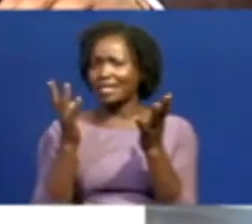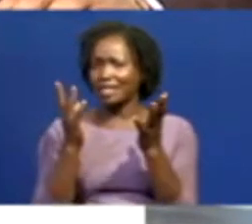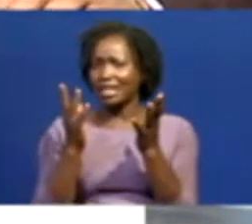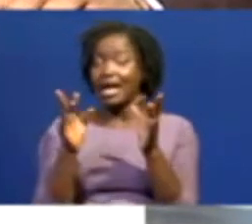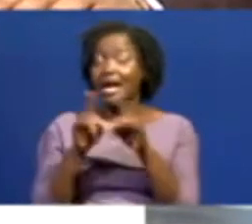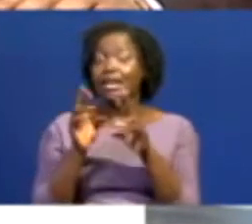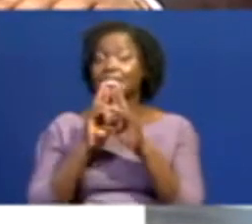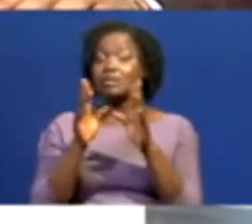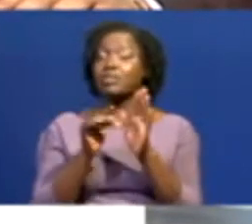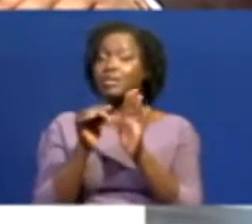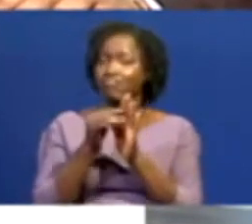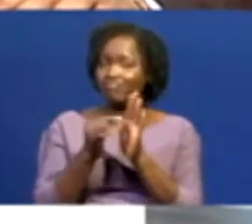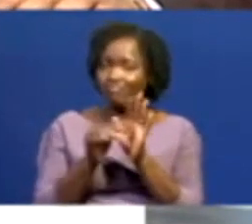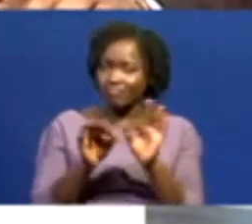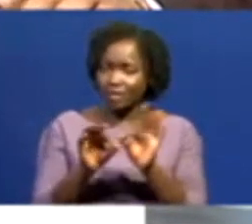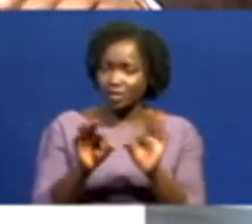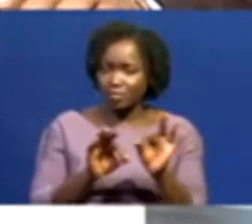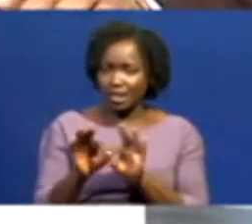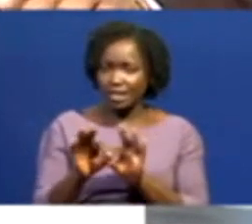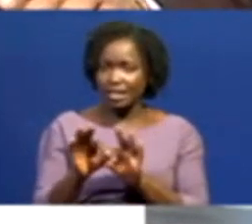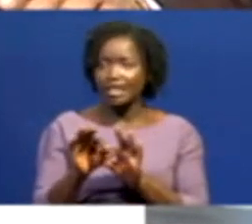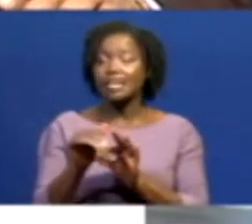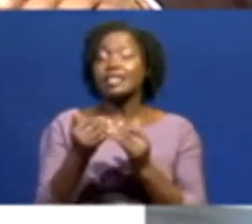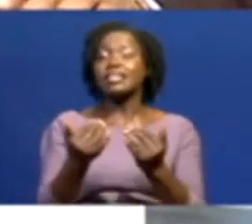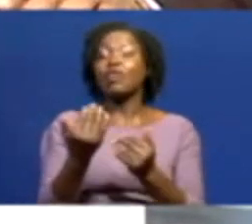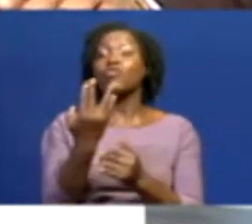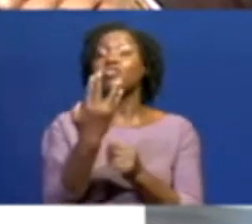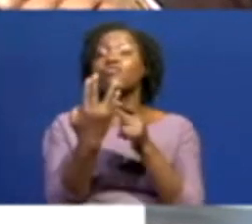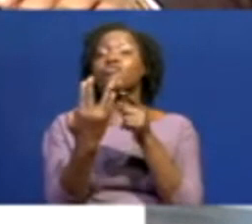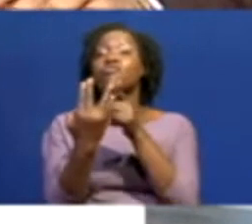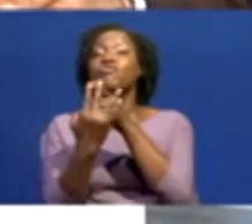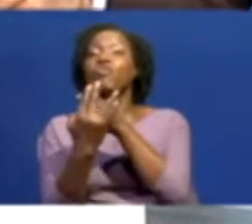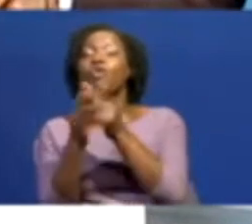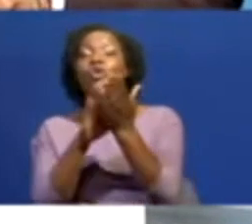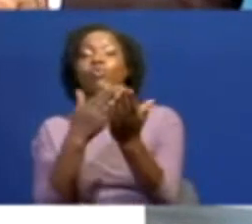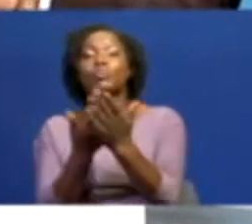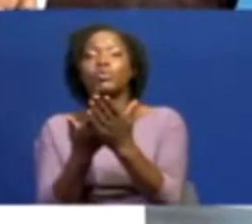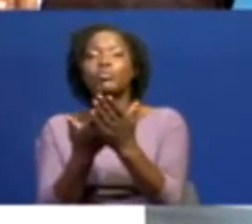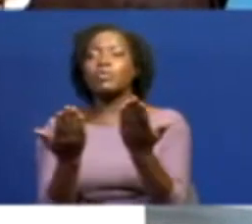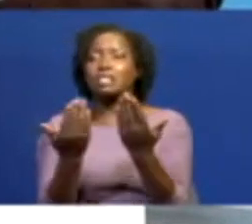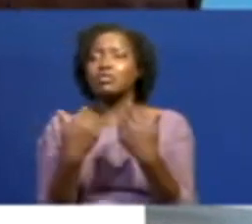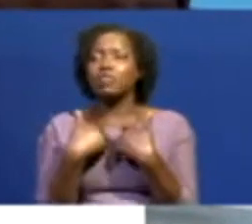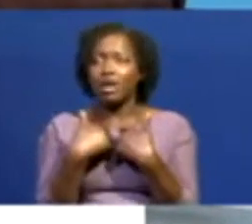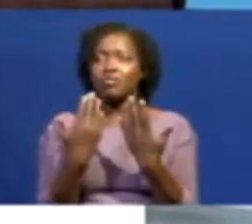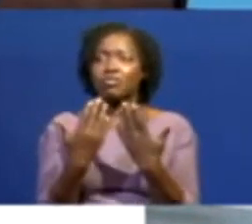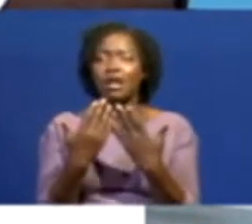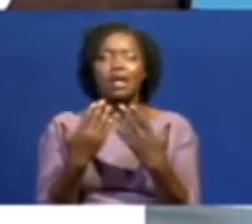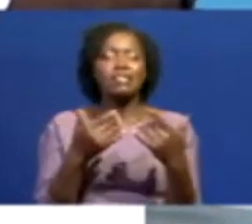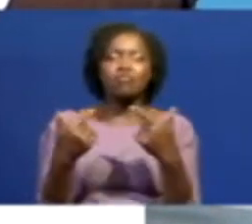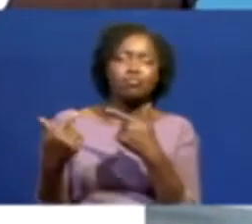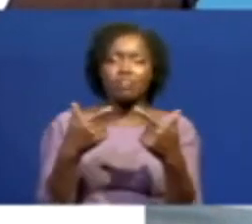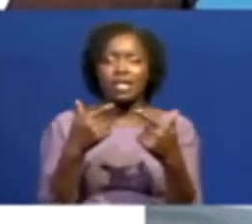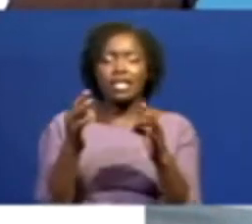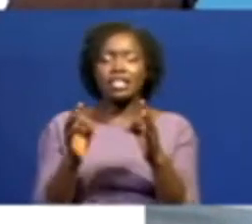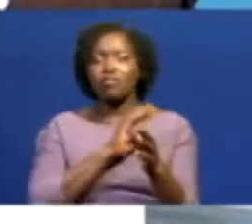vile mwanahabari wetu Giverson Maina anatuarifu hivi sasa, wanne hao walipendekeza kubuniwe jopo la kushughulikia mizozo iwapo